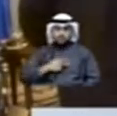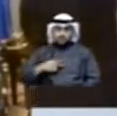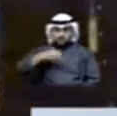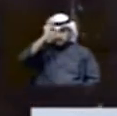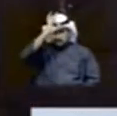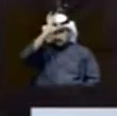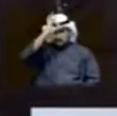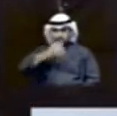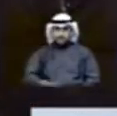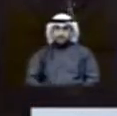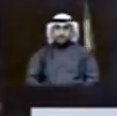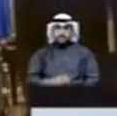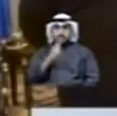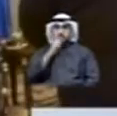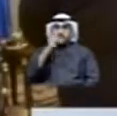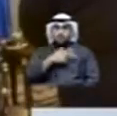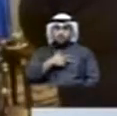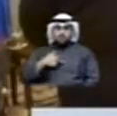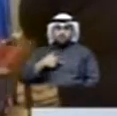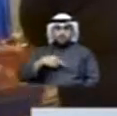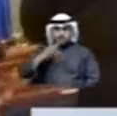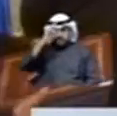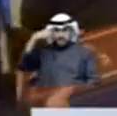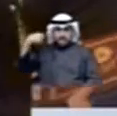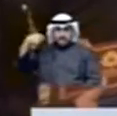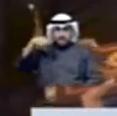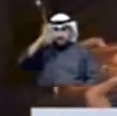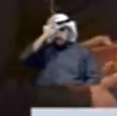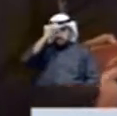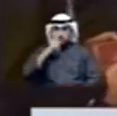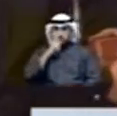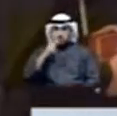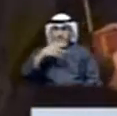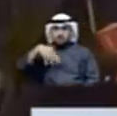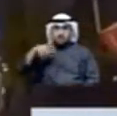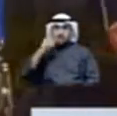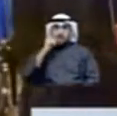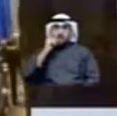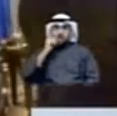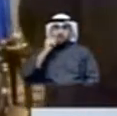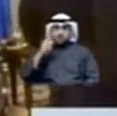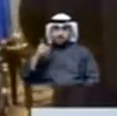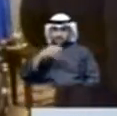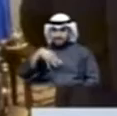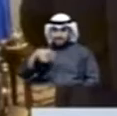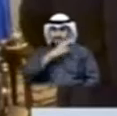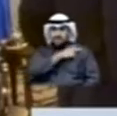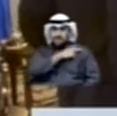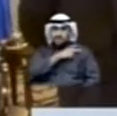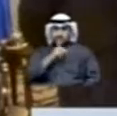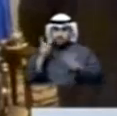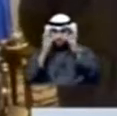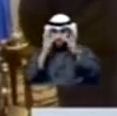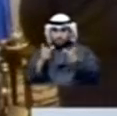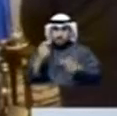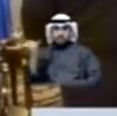مراسيم التكريم قال مثنياً على جهود رجال الأمن لحماية أمن الوطن وأمان المواطنين، مثمناً